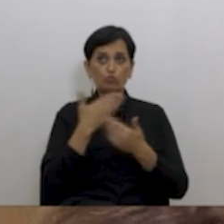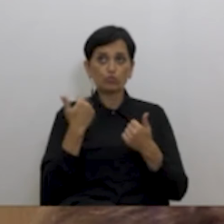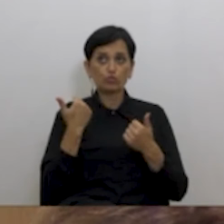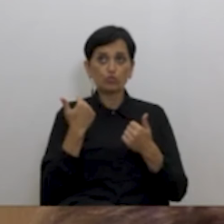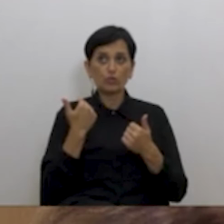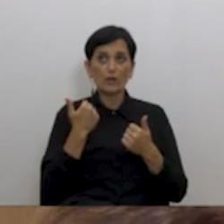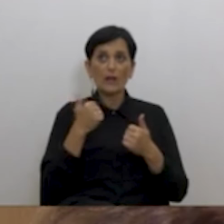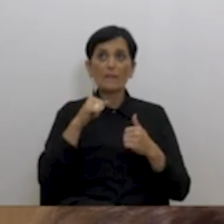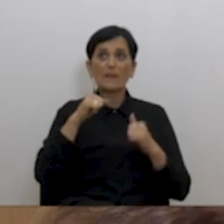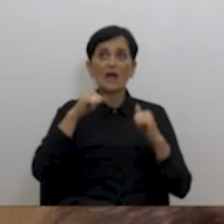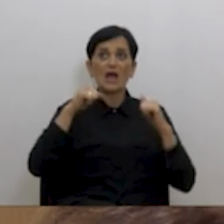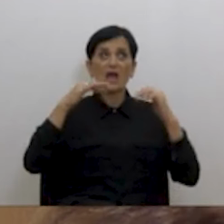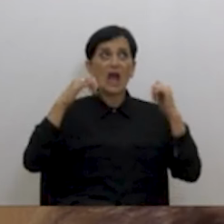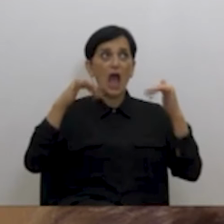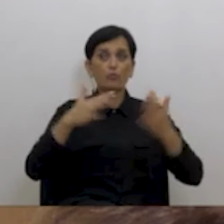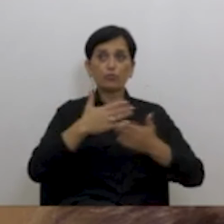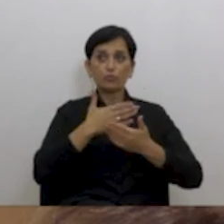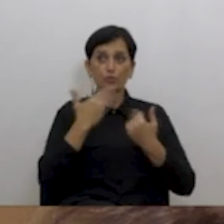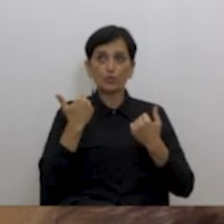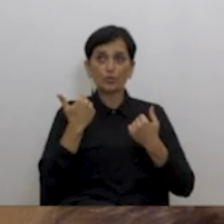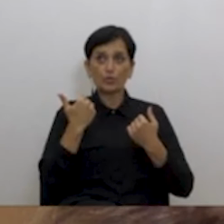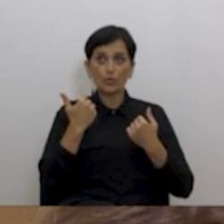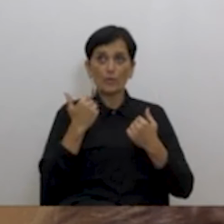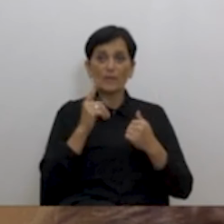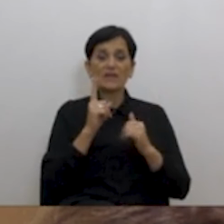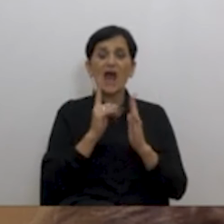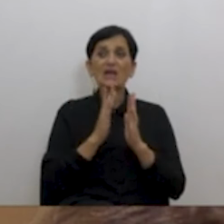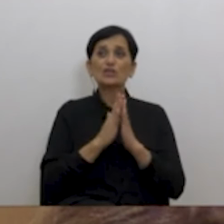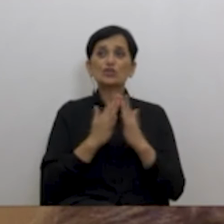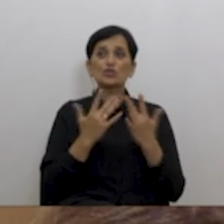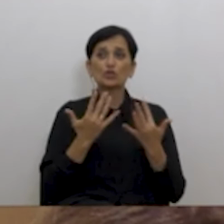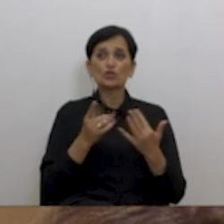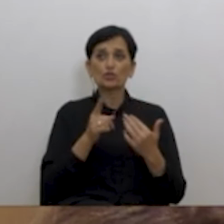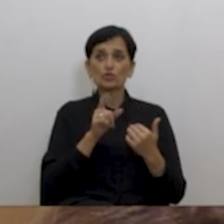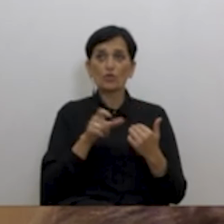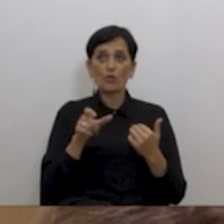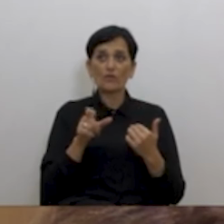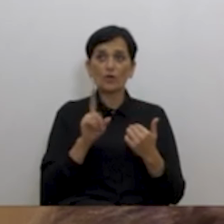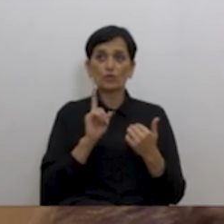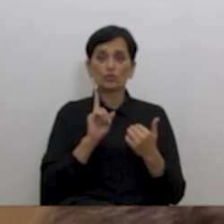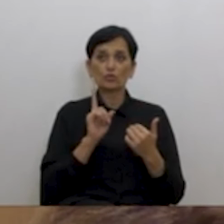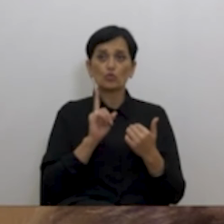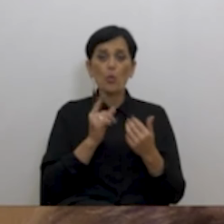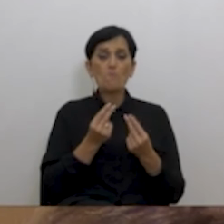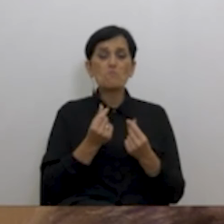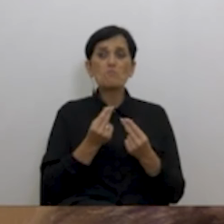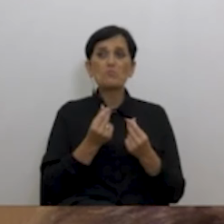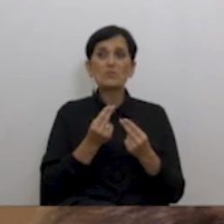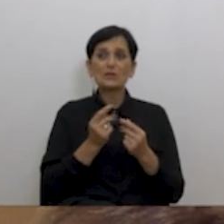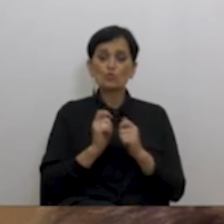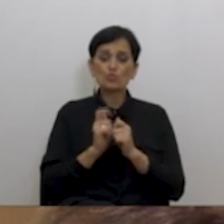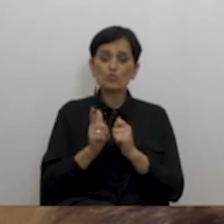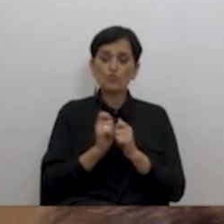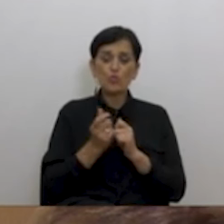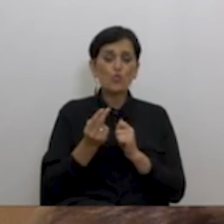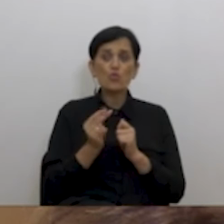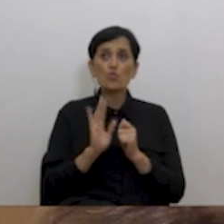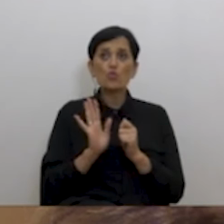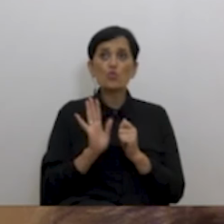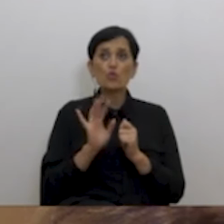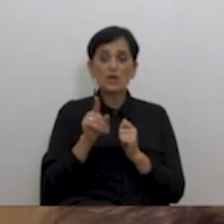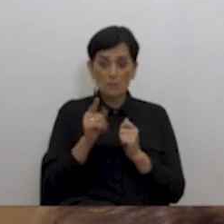არც განათება არ აქვს და იცით რა სიტყვაა ეს ადამიანები? არა იმას რომ იმე ფინანსურად ფულით დაეხმაროს, არამედ იმას რაც